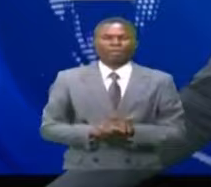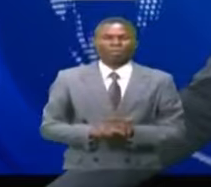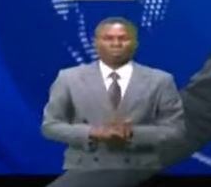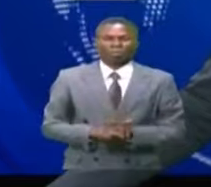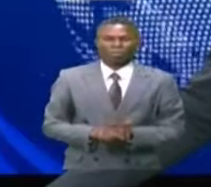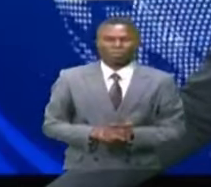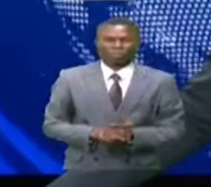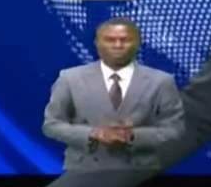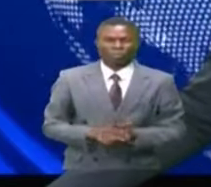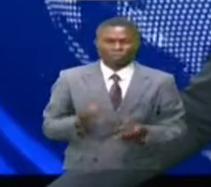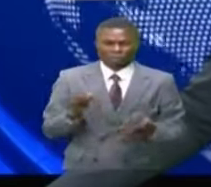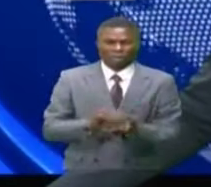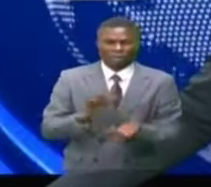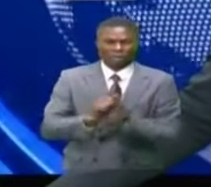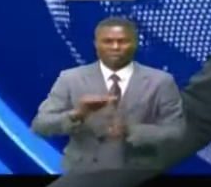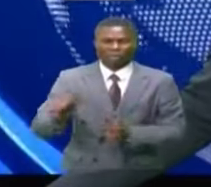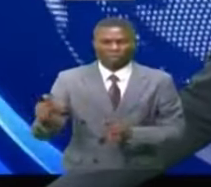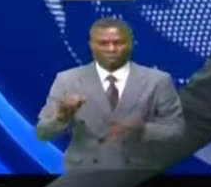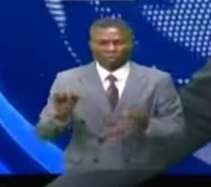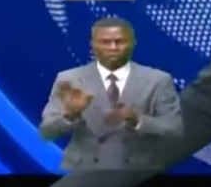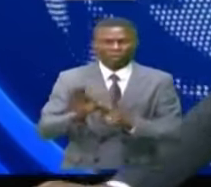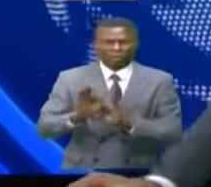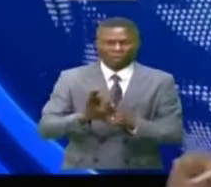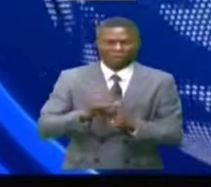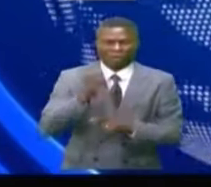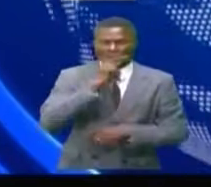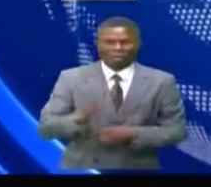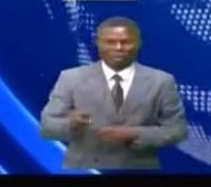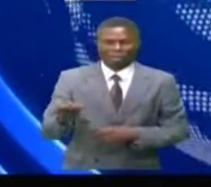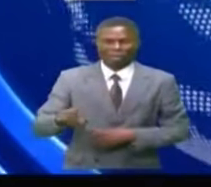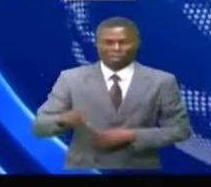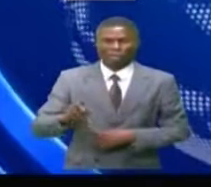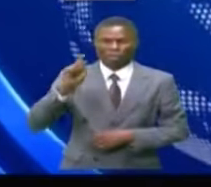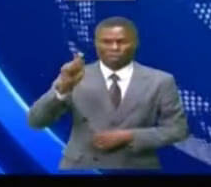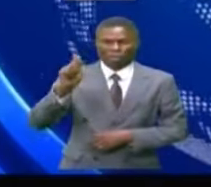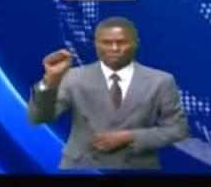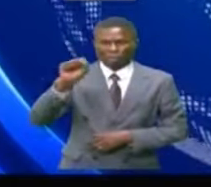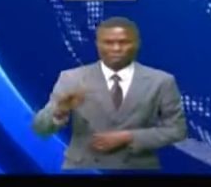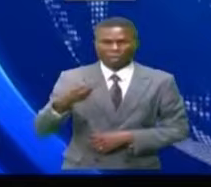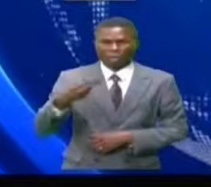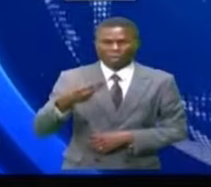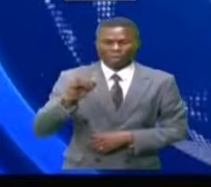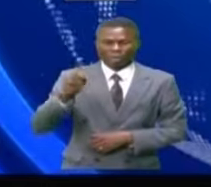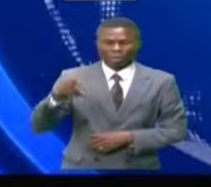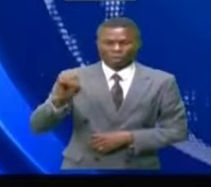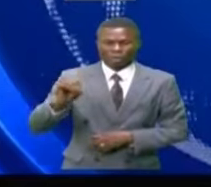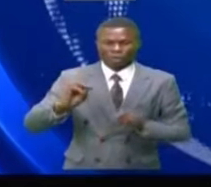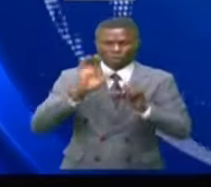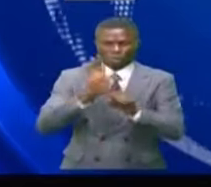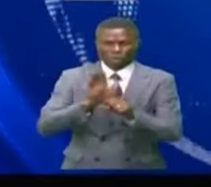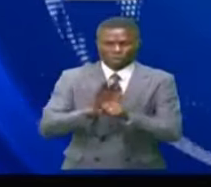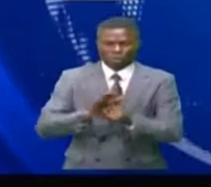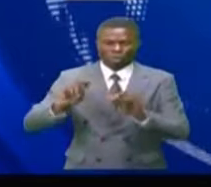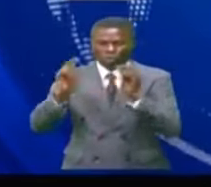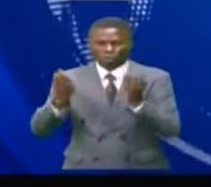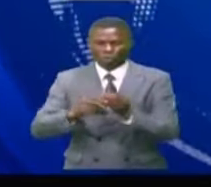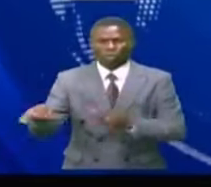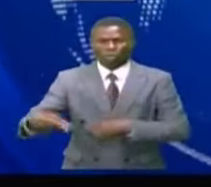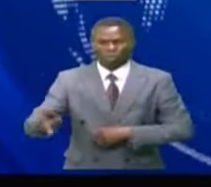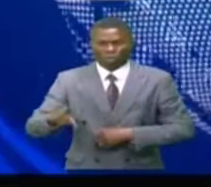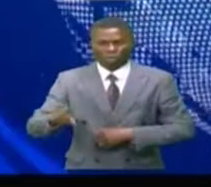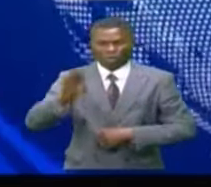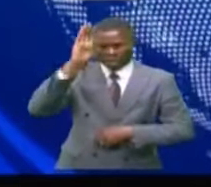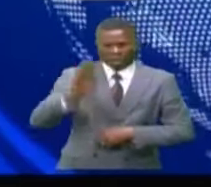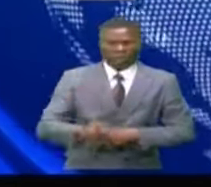Dans un autre registre, au cours d'un atelier tenu à Kisangani dans la province de la Tchopo, les différentes parties prenantes provinciales du Haut-Uele,